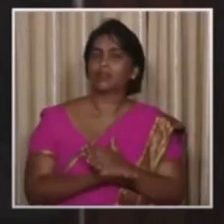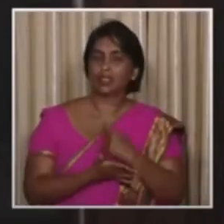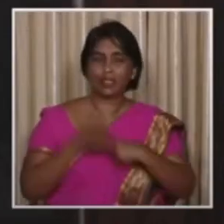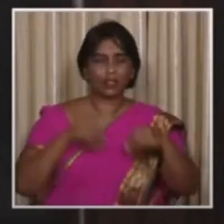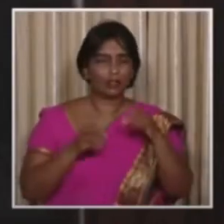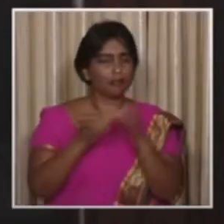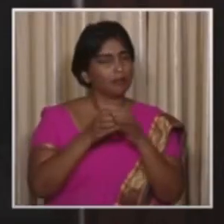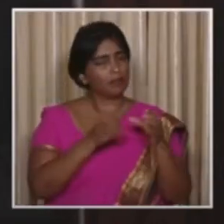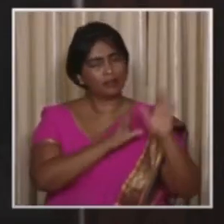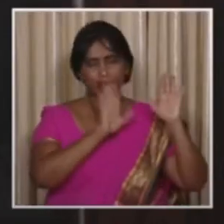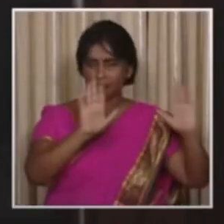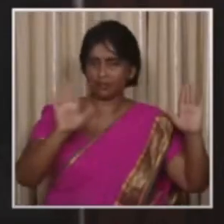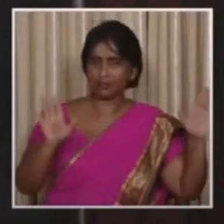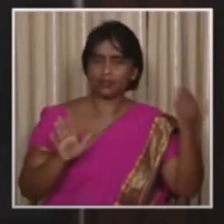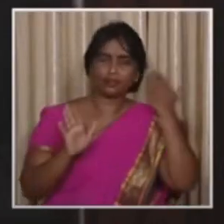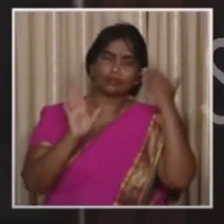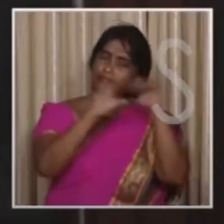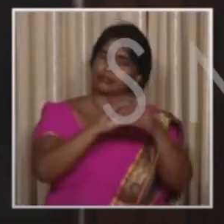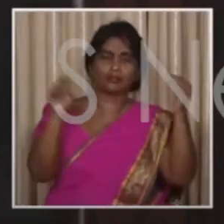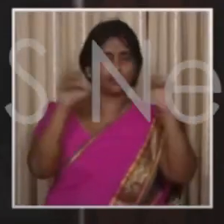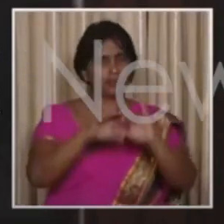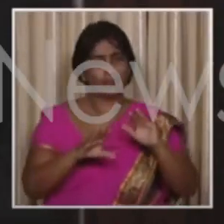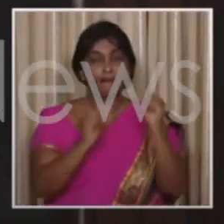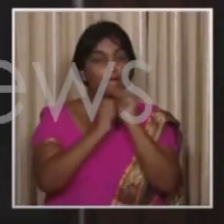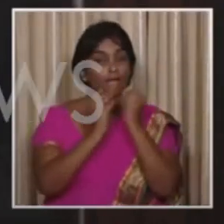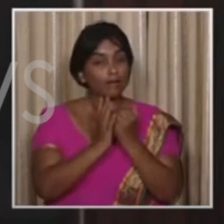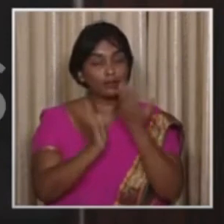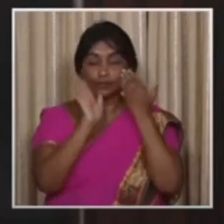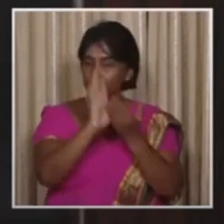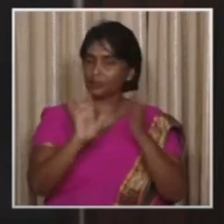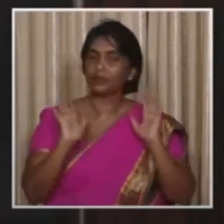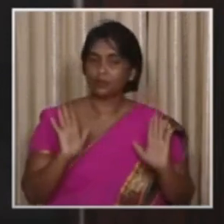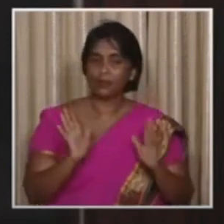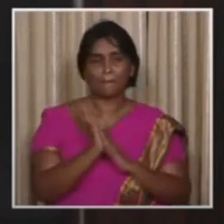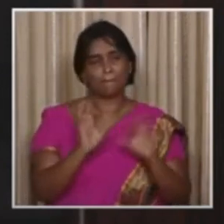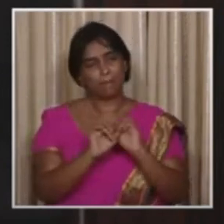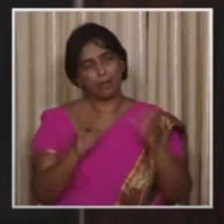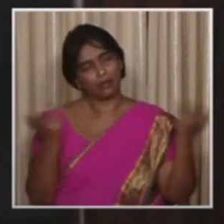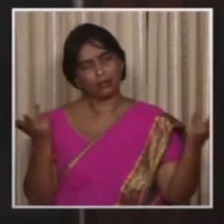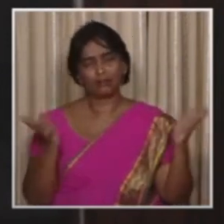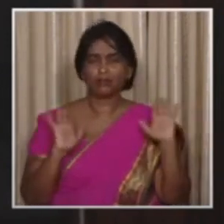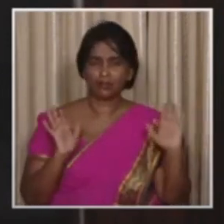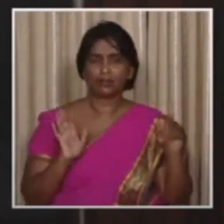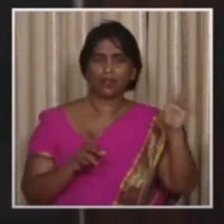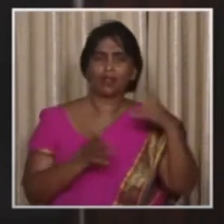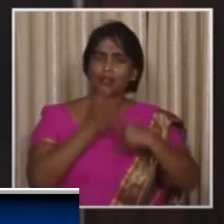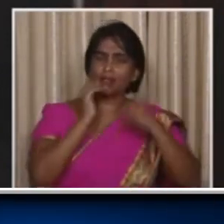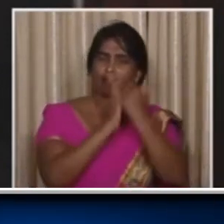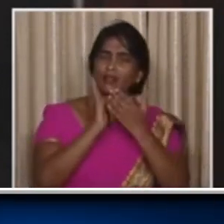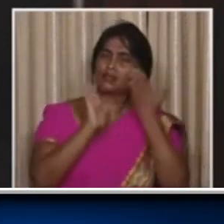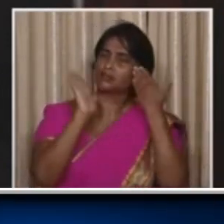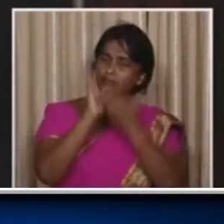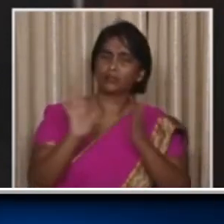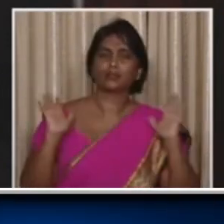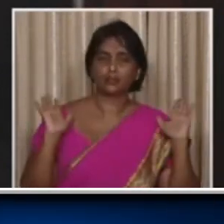දේශපාලන පක්ෂ තිබිච්චාවේ ඔවුන් ඉදිරිපත් වෙච්චාවේ ඔවුන්ගේ වැඩපිළිවෙල ඉදිරිපත් කෙරුවාවේ මාධ්‍ය හරහව කෙසේ හෝ ඒගොල්ලන් ඒගොල්ලන්ගේ වැඩපිළිවෙල ඉදිරිපත්